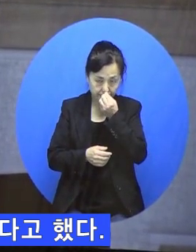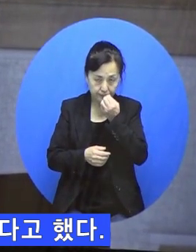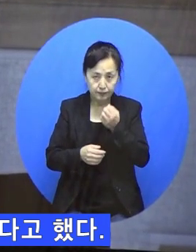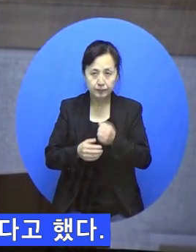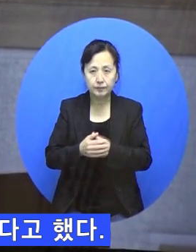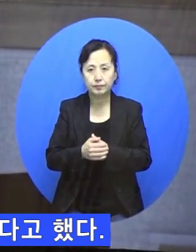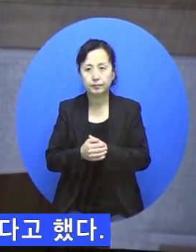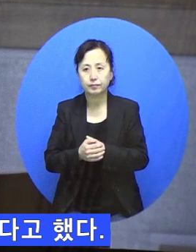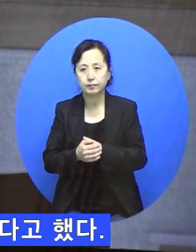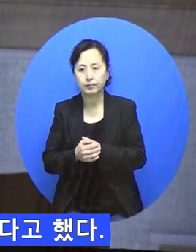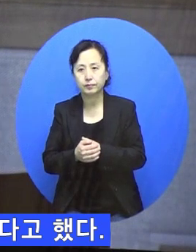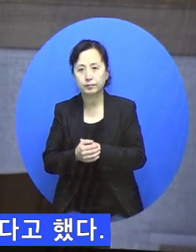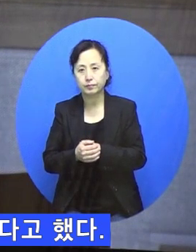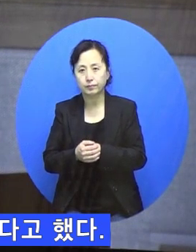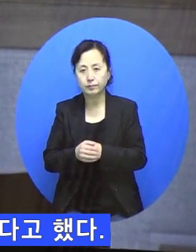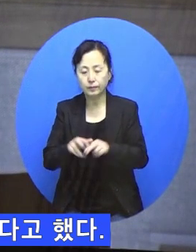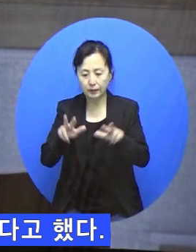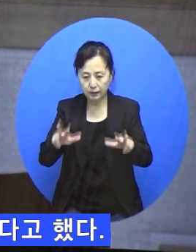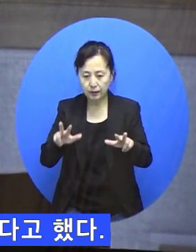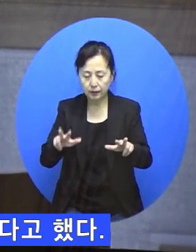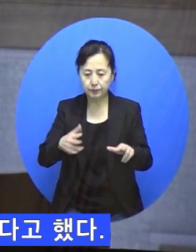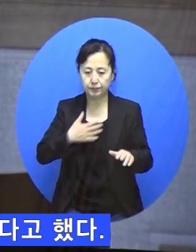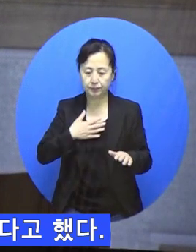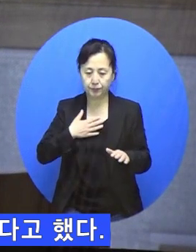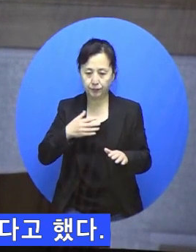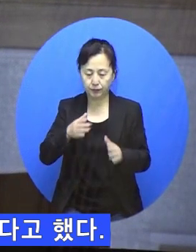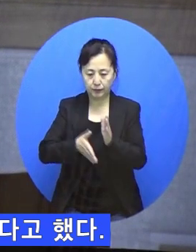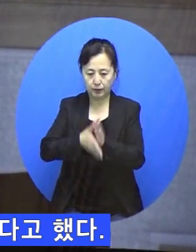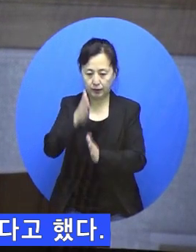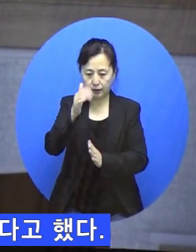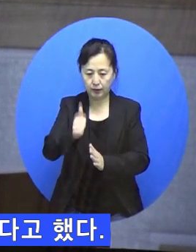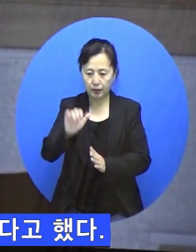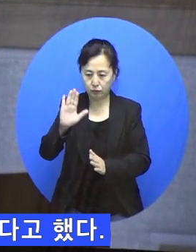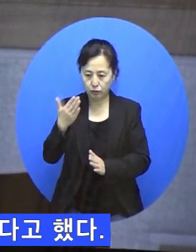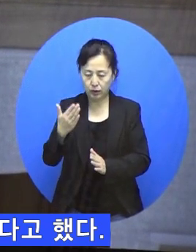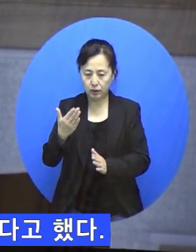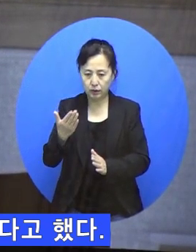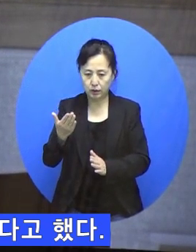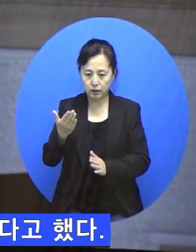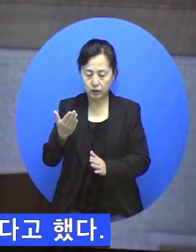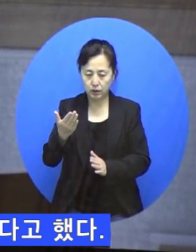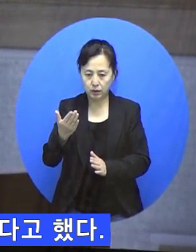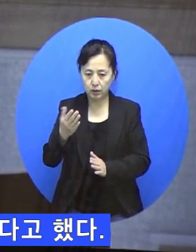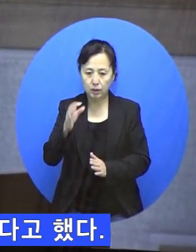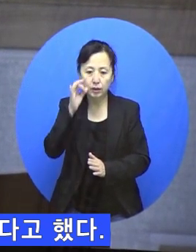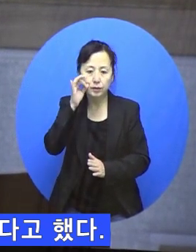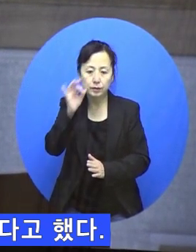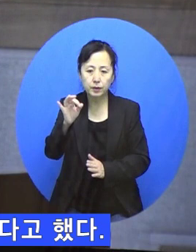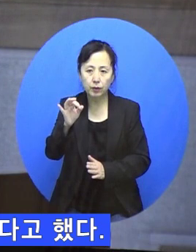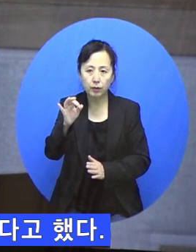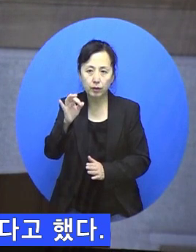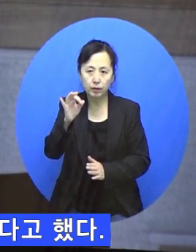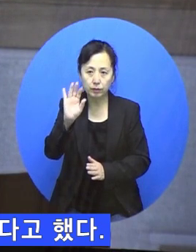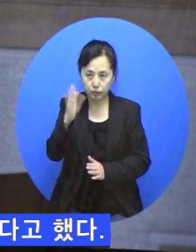얘기를 하셨는데요. 지금 10개월 됐습니다. 여러분께 다 말씀 못 드리는 대외비가 있어서